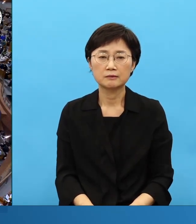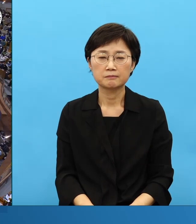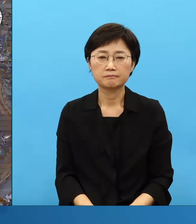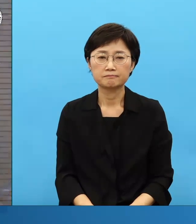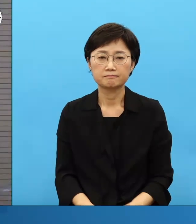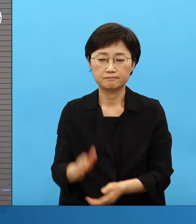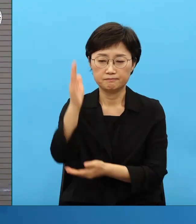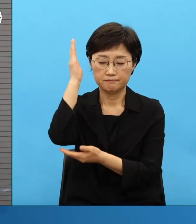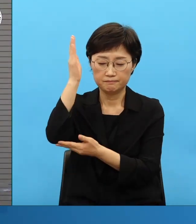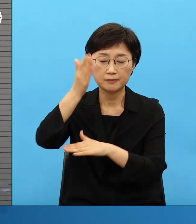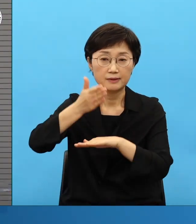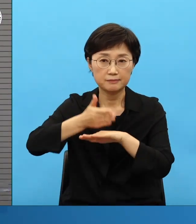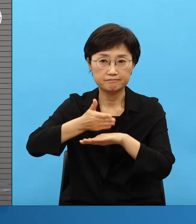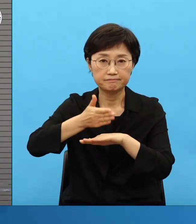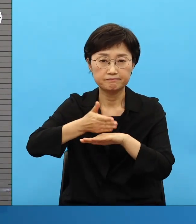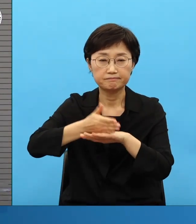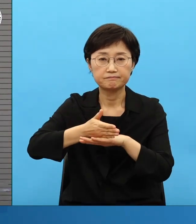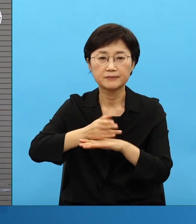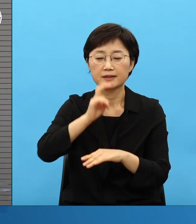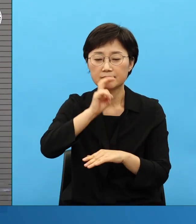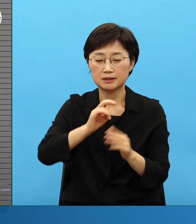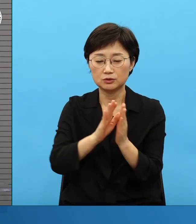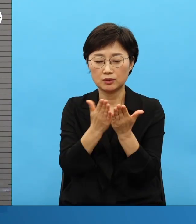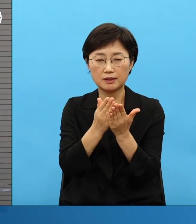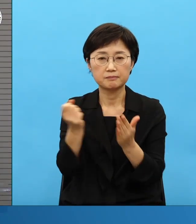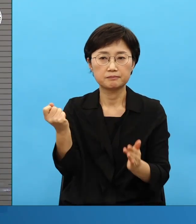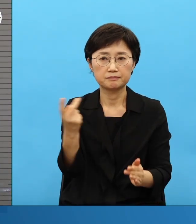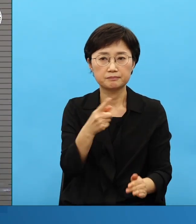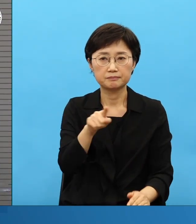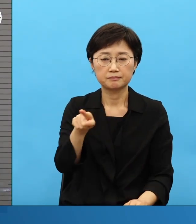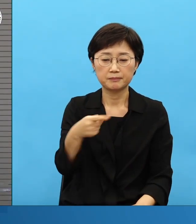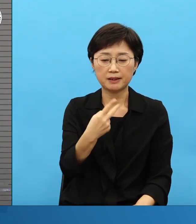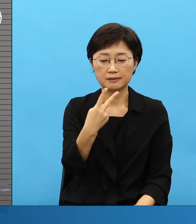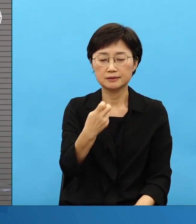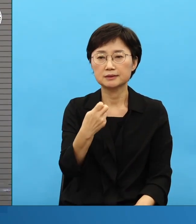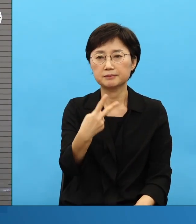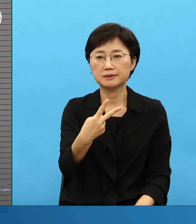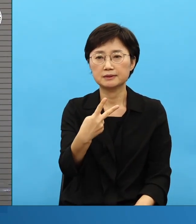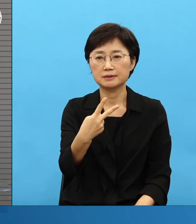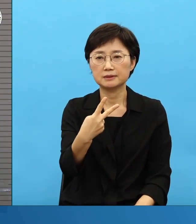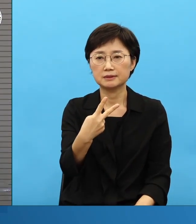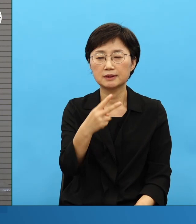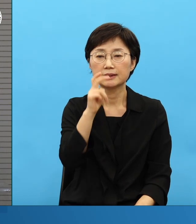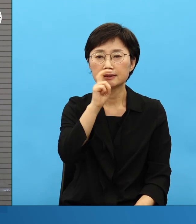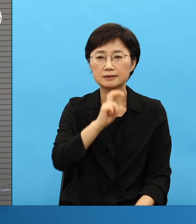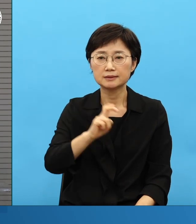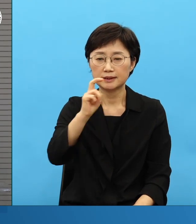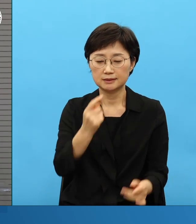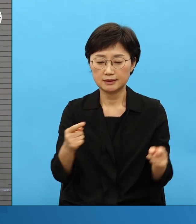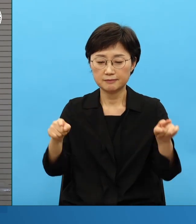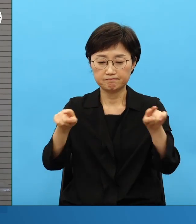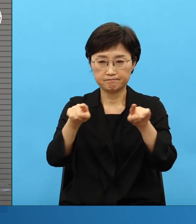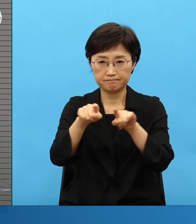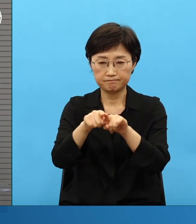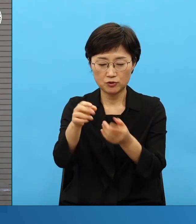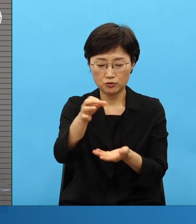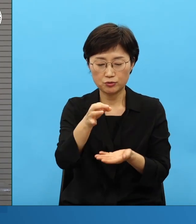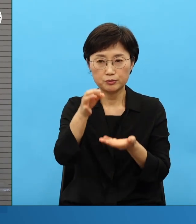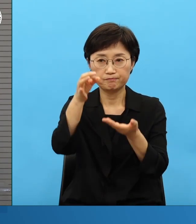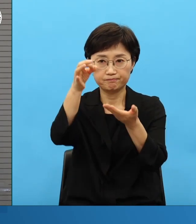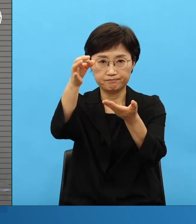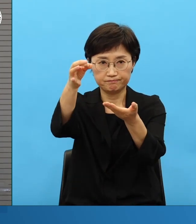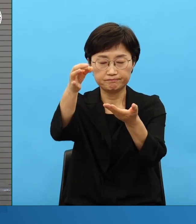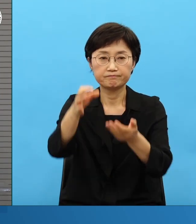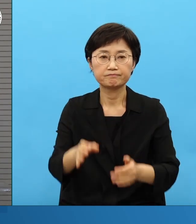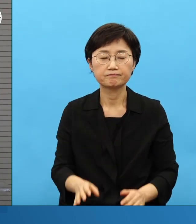귀한 말씀 감사합니다. 찬송가 122장을 찬양하시면서 준비하신 예물을 드리도록 하겠습니다. We thank you for this precious words. We'll